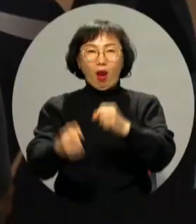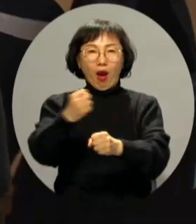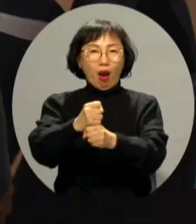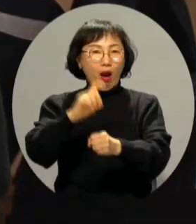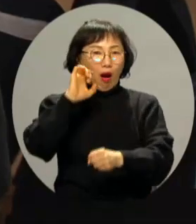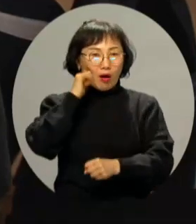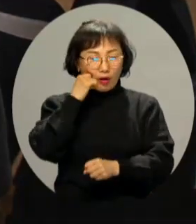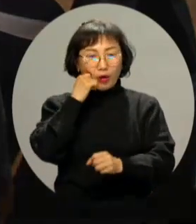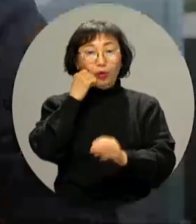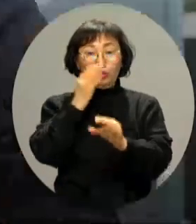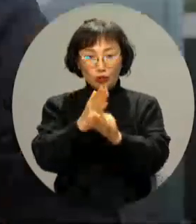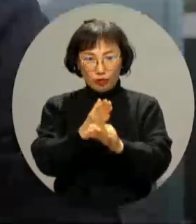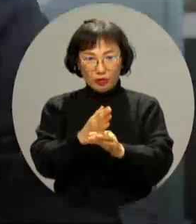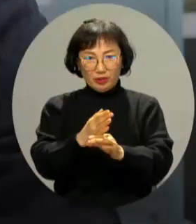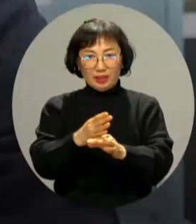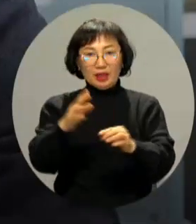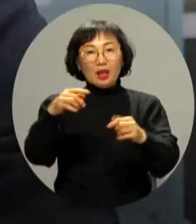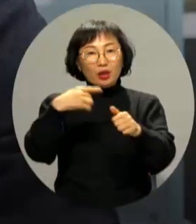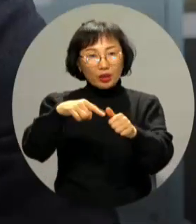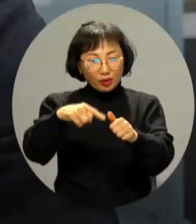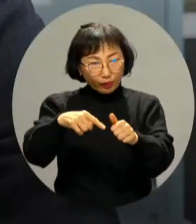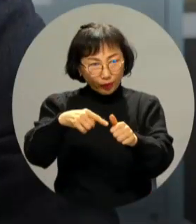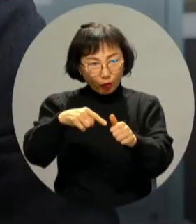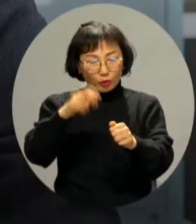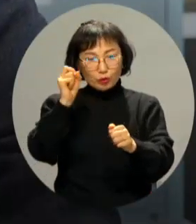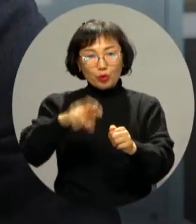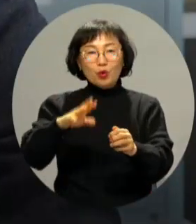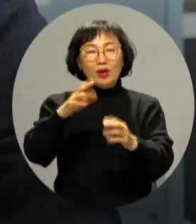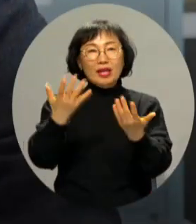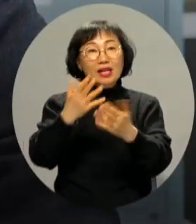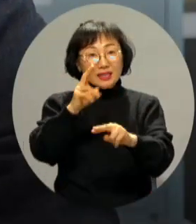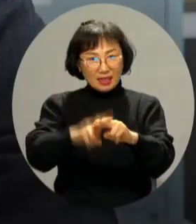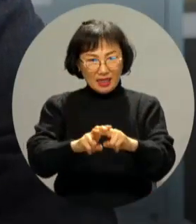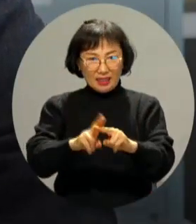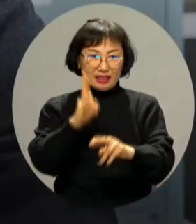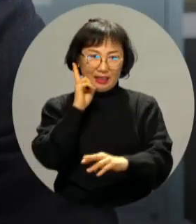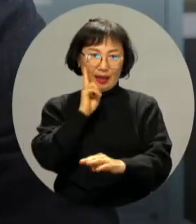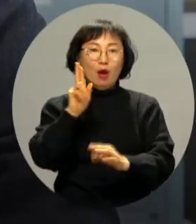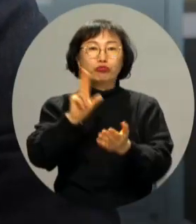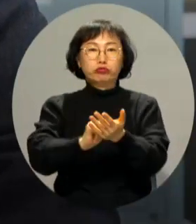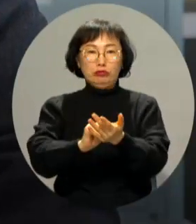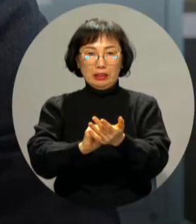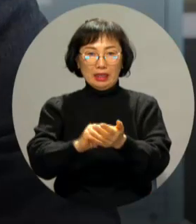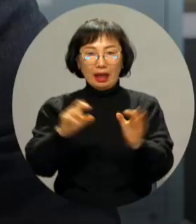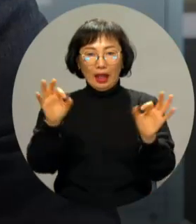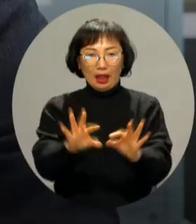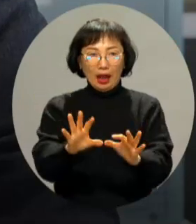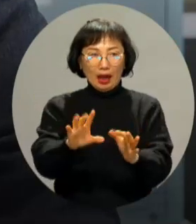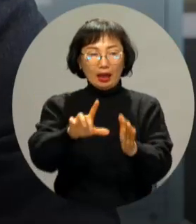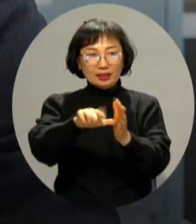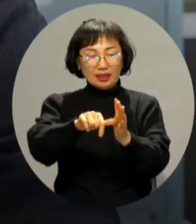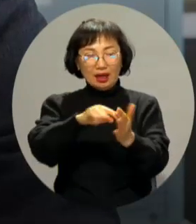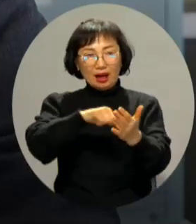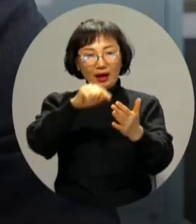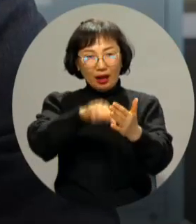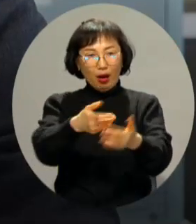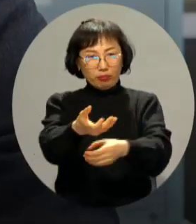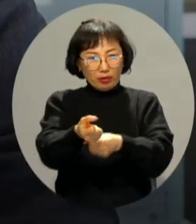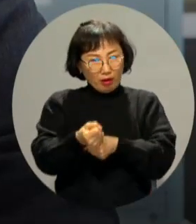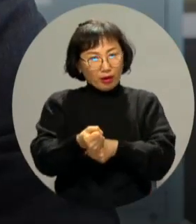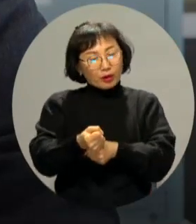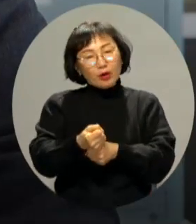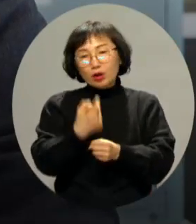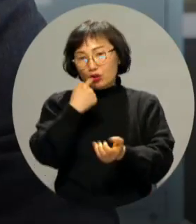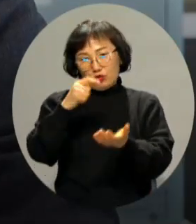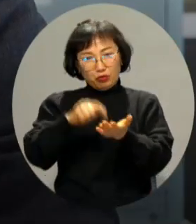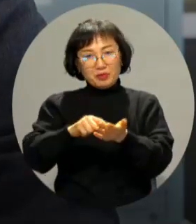궁극적으로는 일자리하고 교육 문제에 가장 심각한 문제가 있었던 것 같고요 단실내에 다시 끌어올리기는 현실적으로